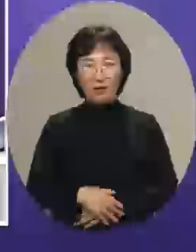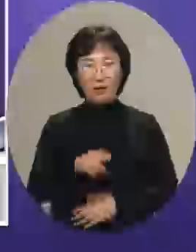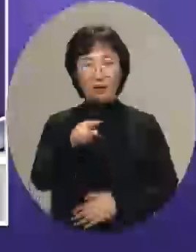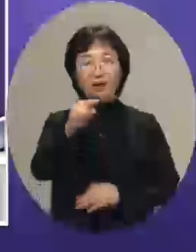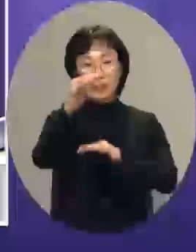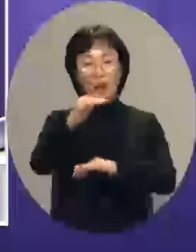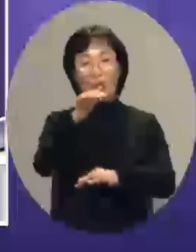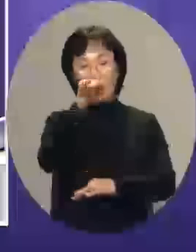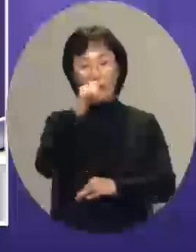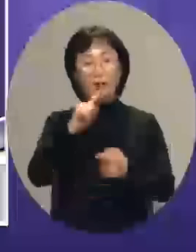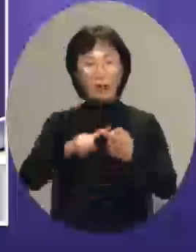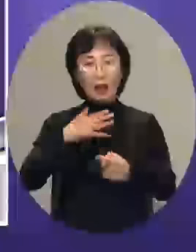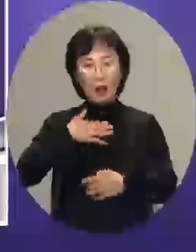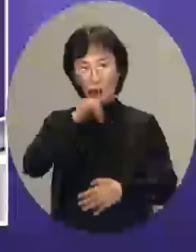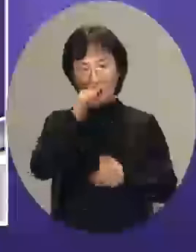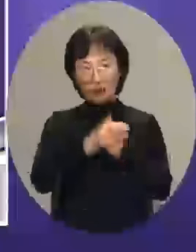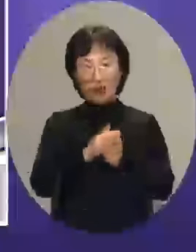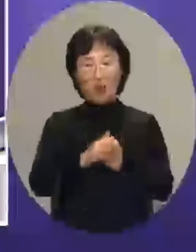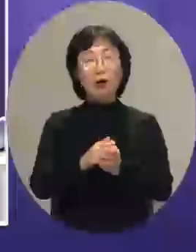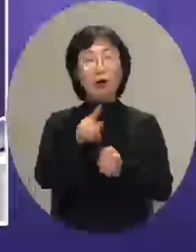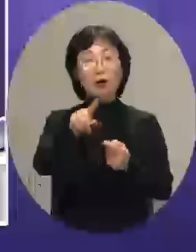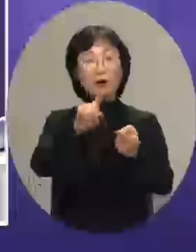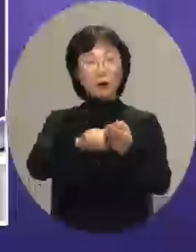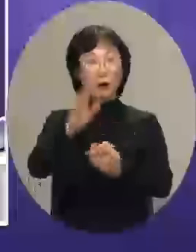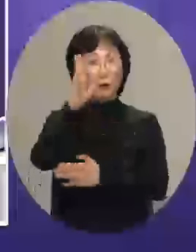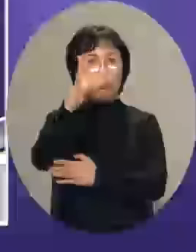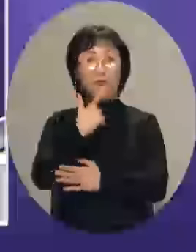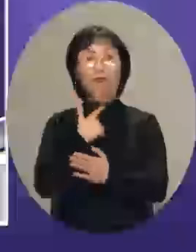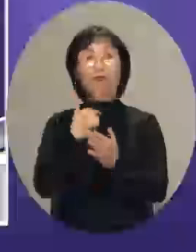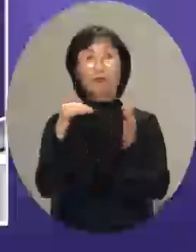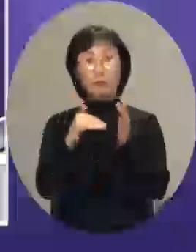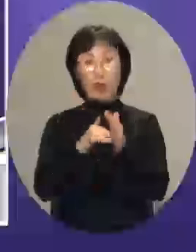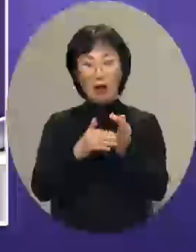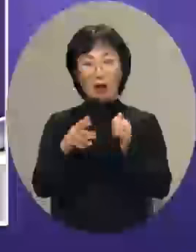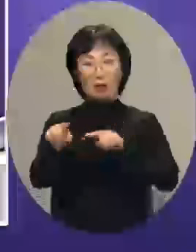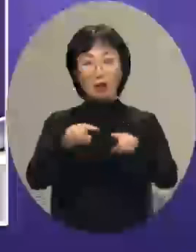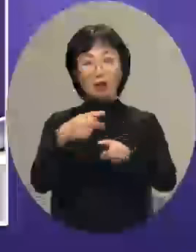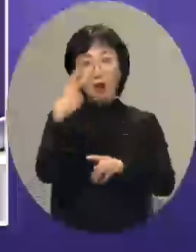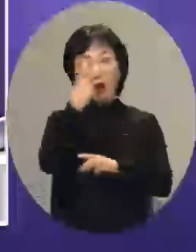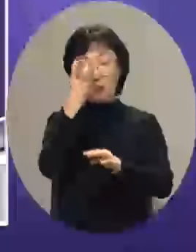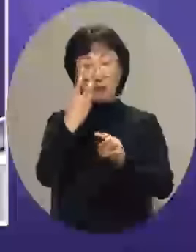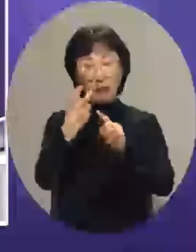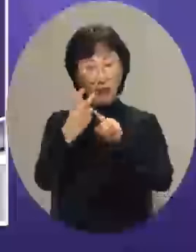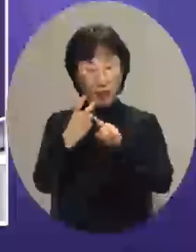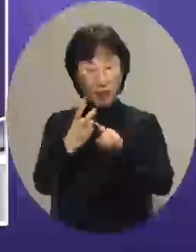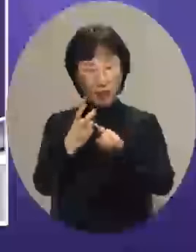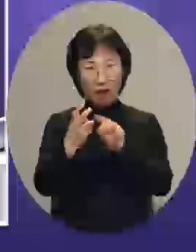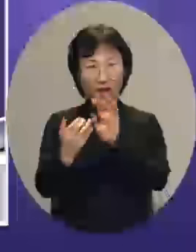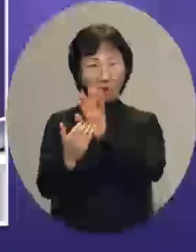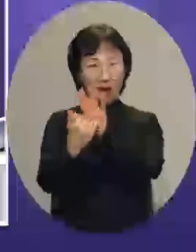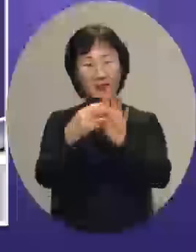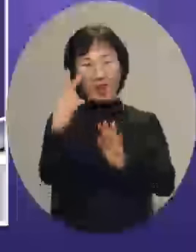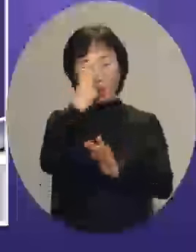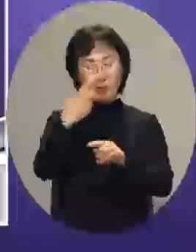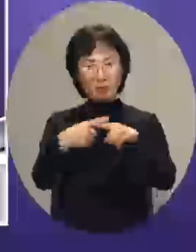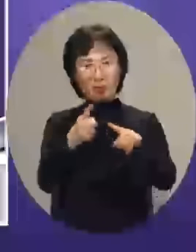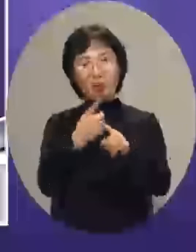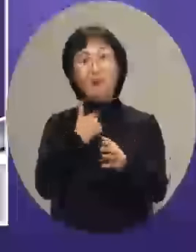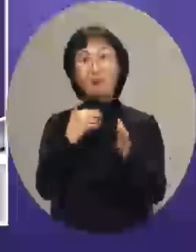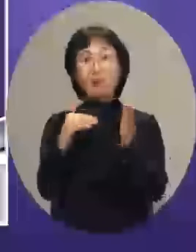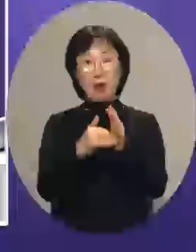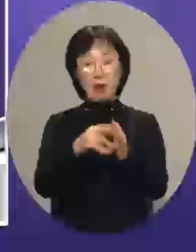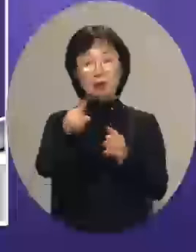알고 있습니다. 공개적으로 이렇게 얘기를 해서 정치검사, 방탄검사 평가를 이렇게 했는데